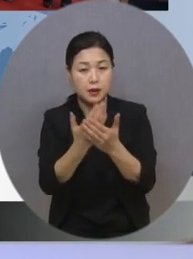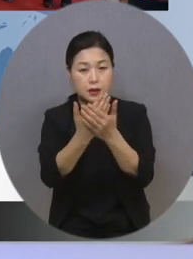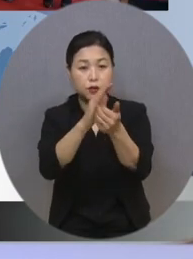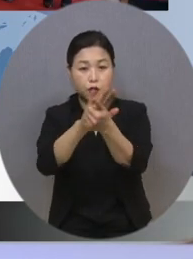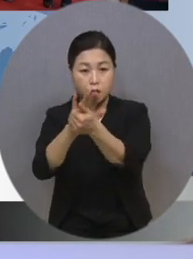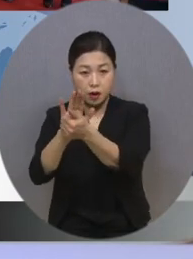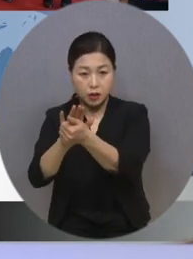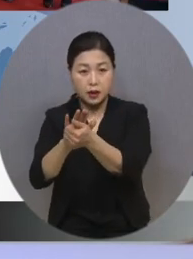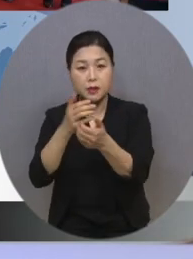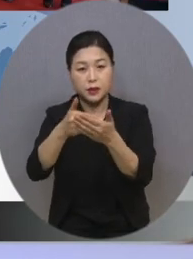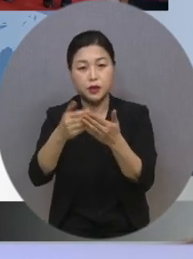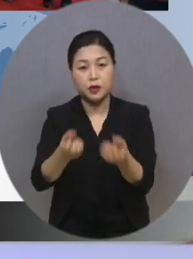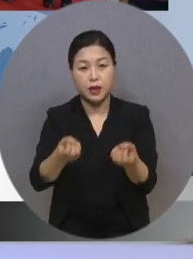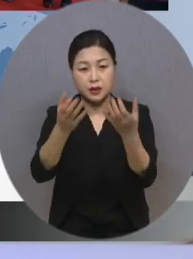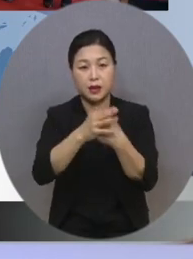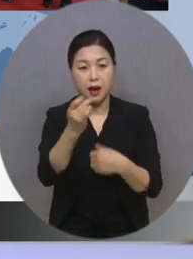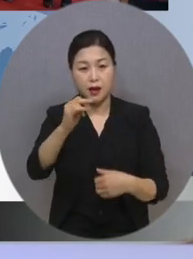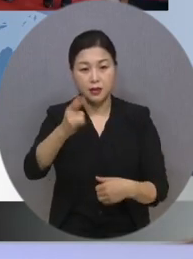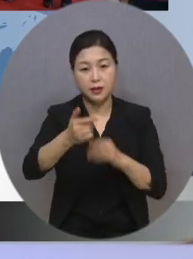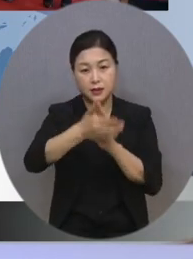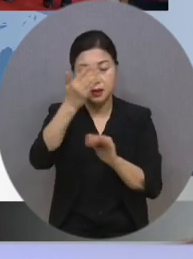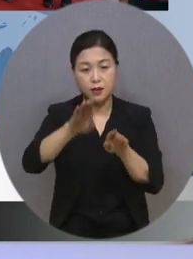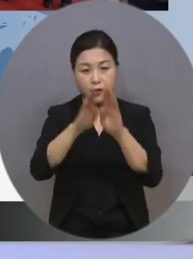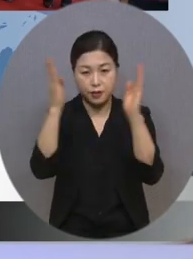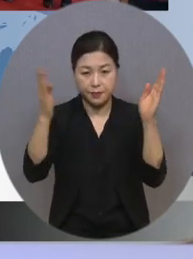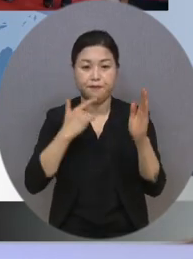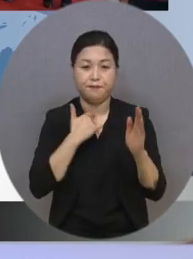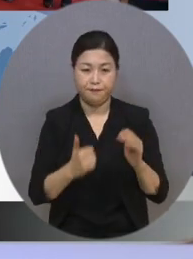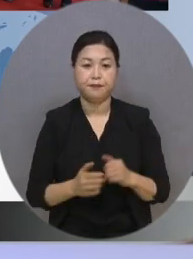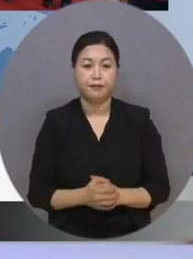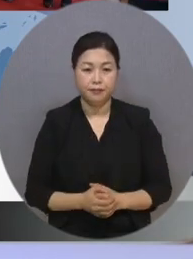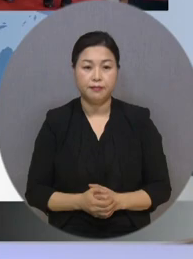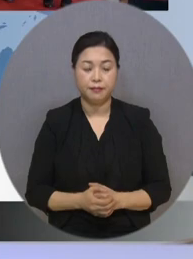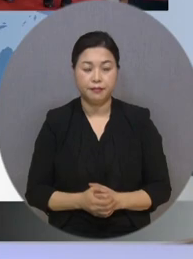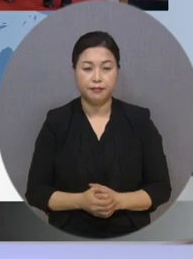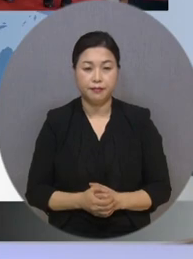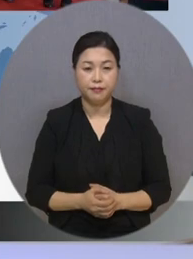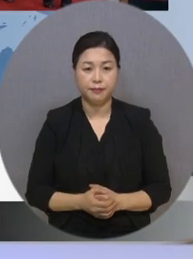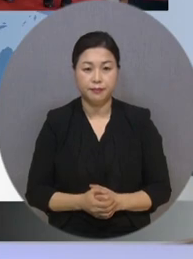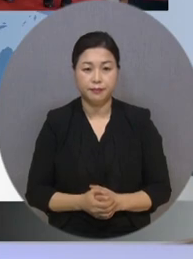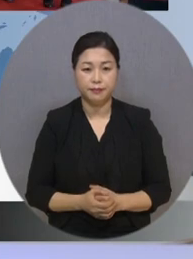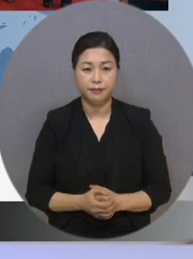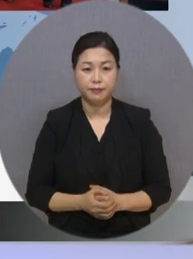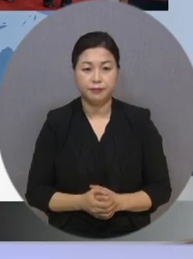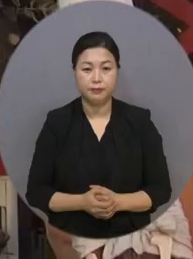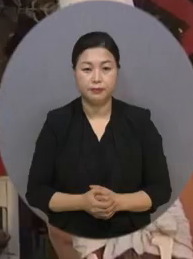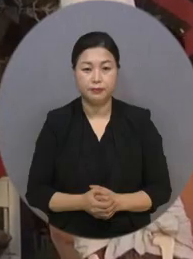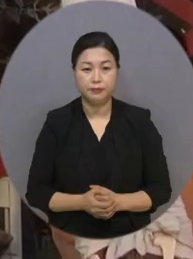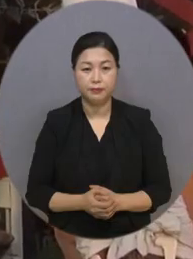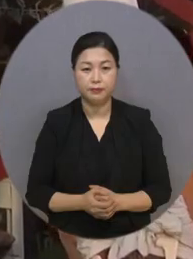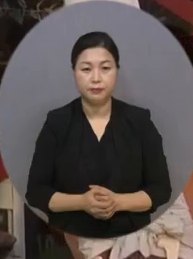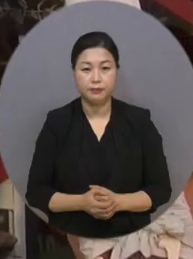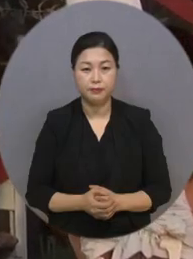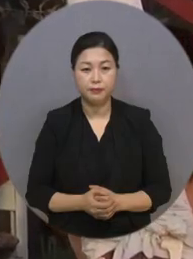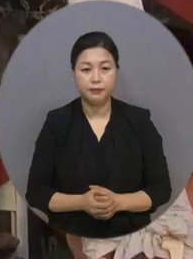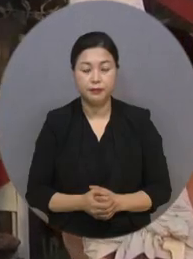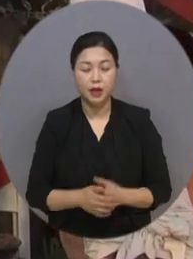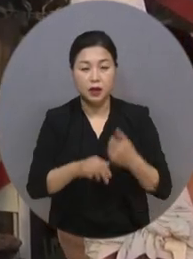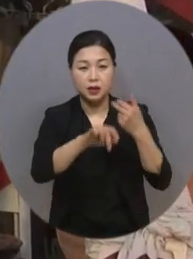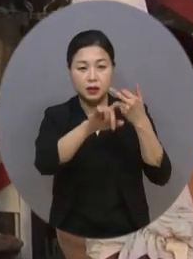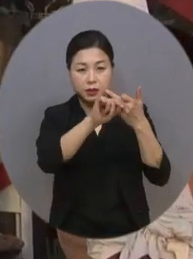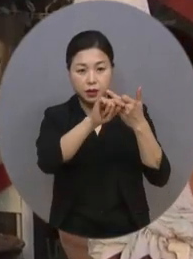위한 미술 행사가 아산시에서 개최됐습니다. 보도에 현예나 기자입니다. 지난